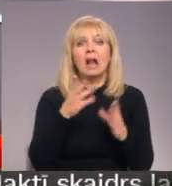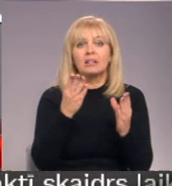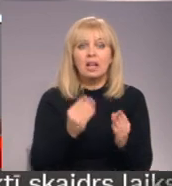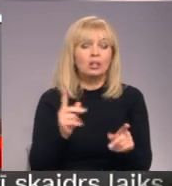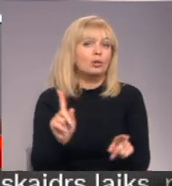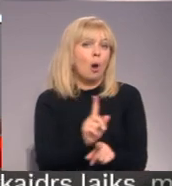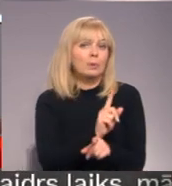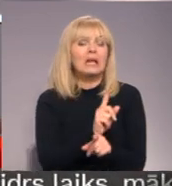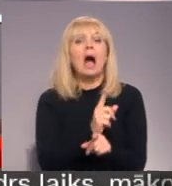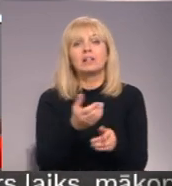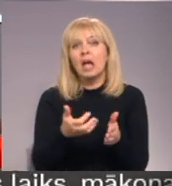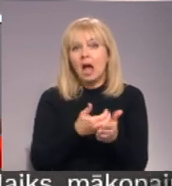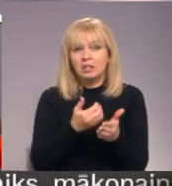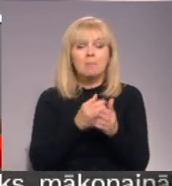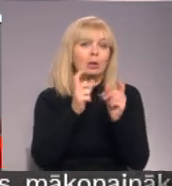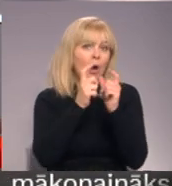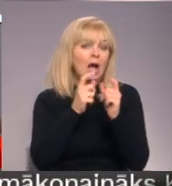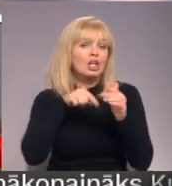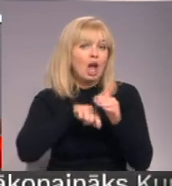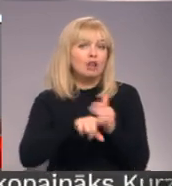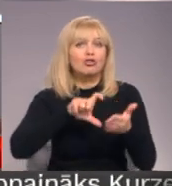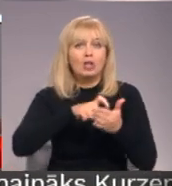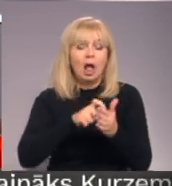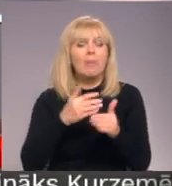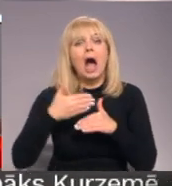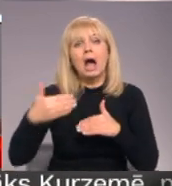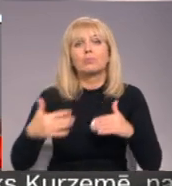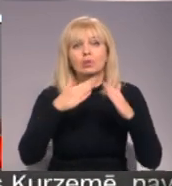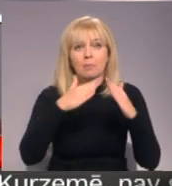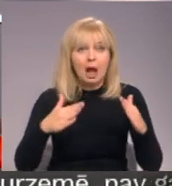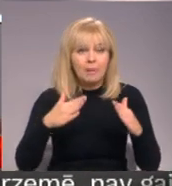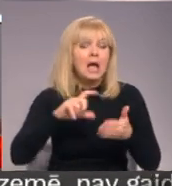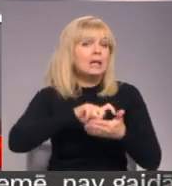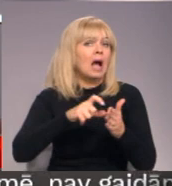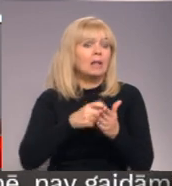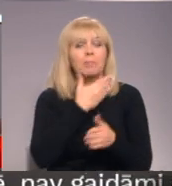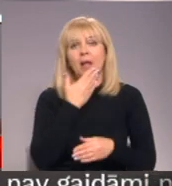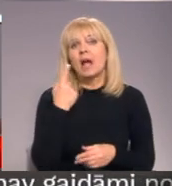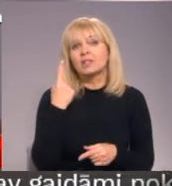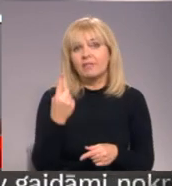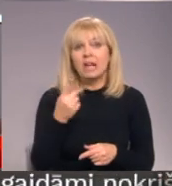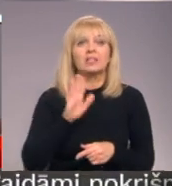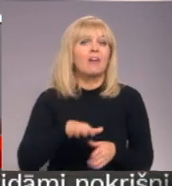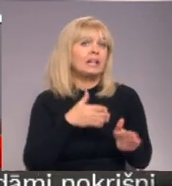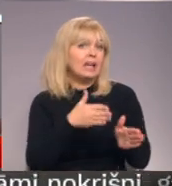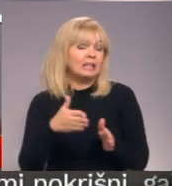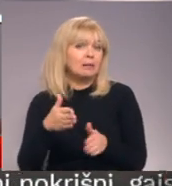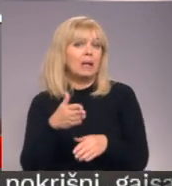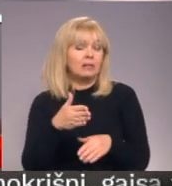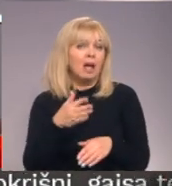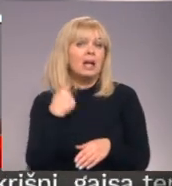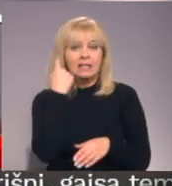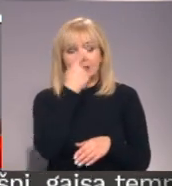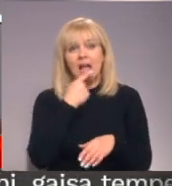tās obligāti jālieto arī iekštelpās ārpus mājām, ja vien telpā neesi viens. Vai tas var ietekmēt sejas ādu, skaidro